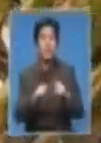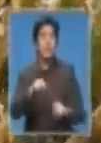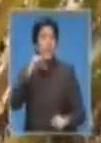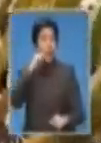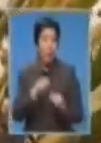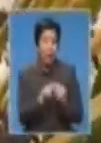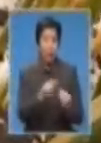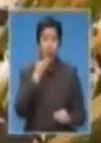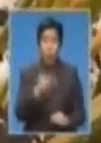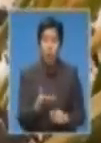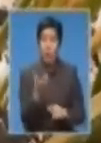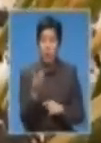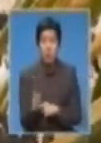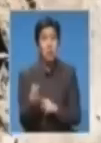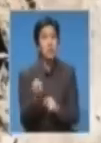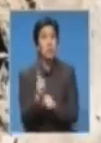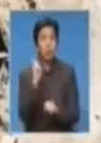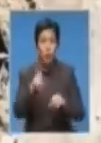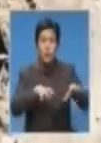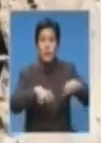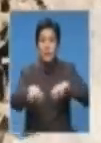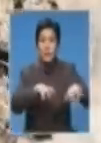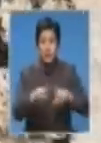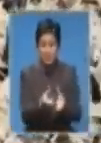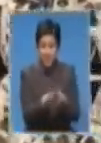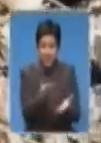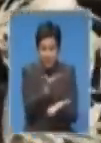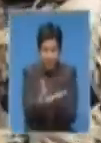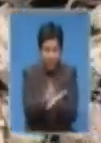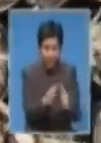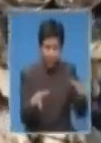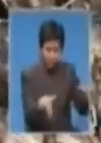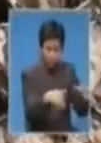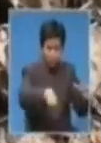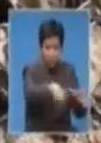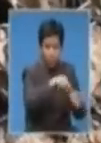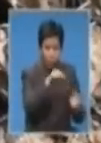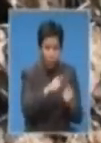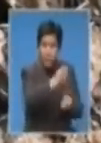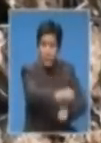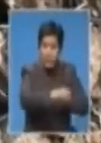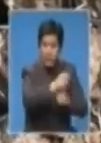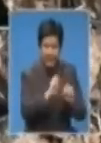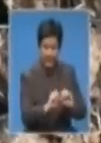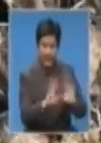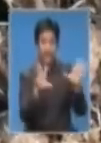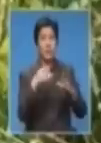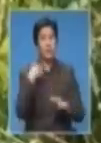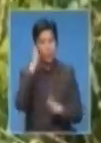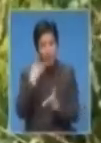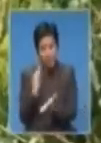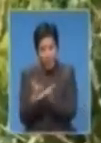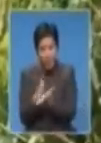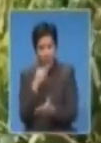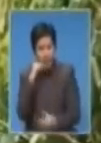60ที่เหลือจะทำยังไงก็ต้องโซนนิ่งนะครับพื้นที่การเกษตรชัดเจนรวมถึงการบริหารจัดการทรัพยากรน้ำด้วยแต่ละพื้นที่ให้เหมาะสมทั้งในเ